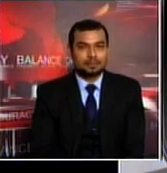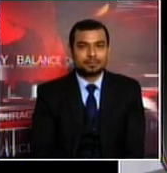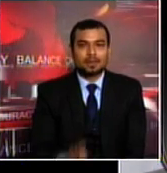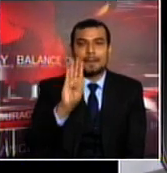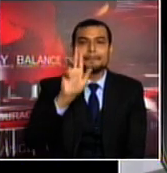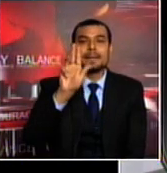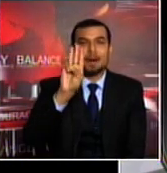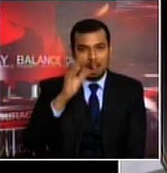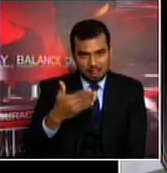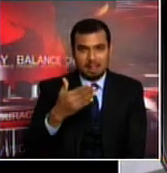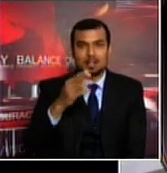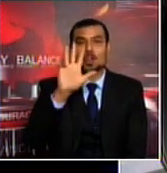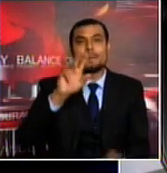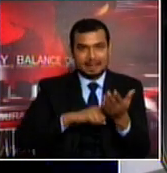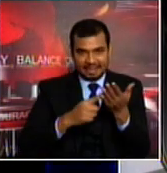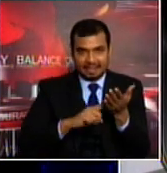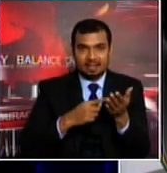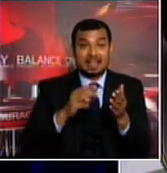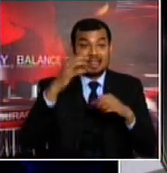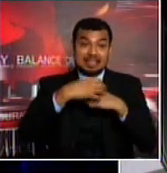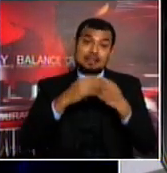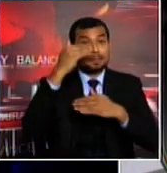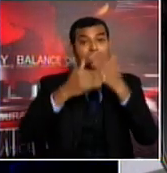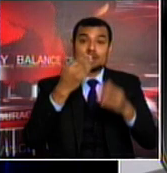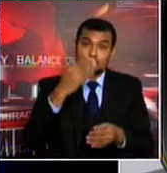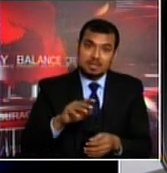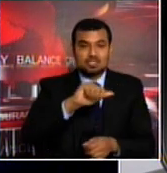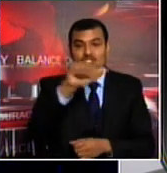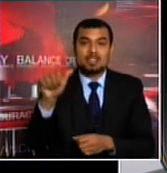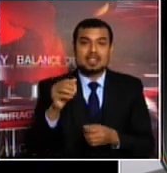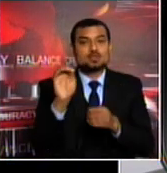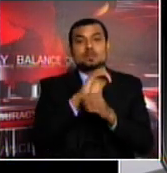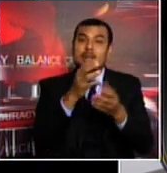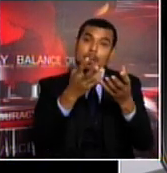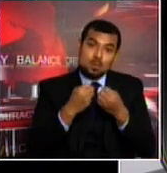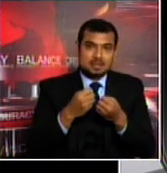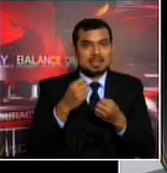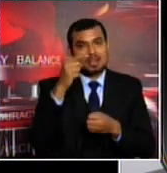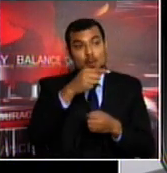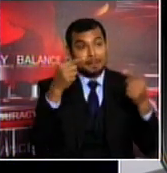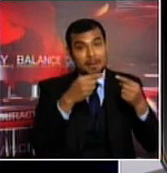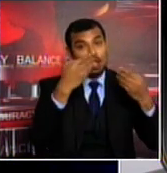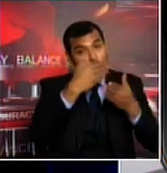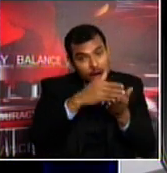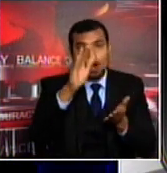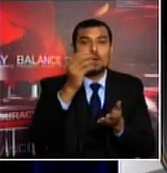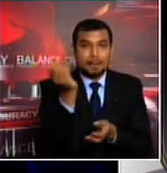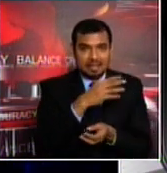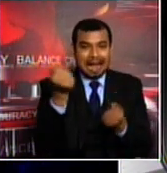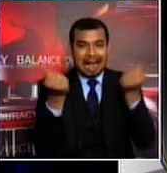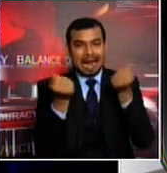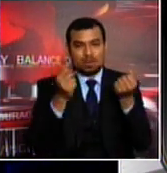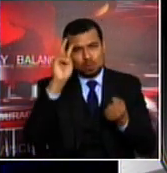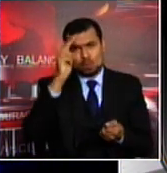विमल नेउपाने टुटुवालमा लेख्छन्, देश विकास हुन्छ, जनतालाई सुविधा हुन्छ, सिन्डिकेट हटाऊ भन्दा यी गाडीवालाले